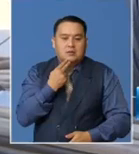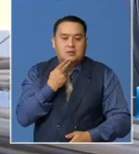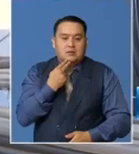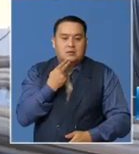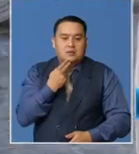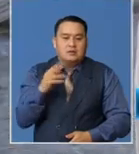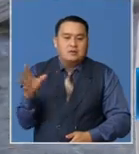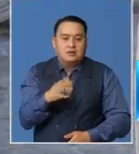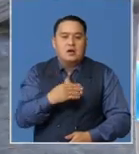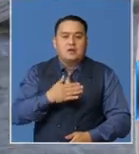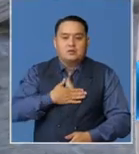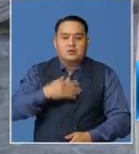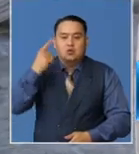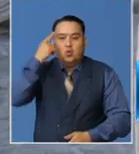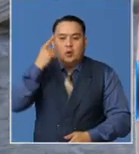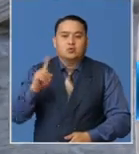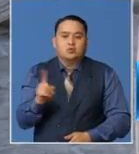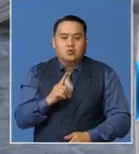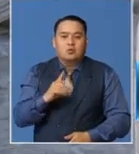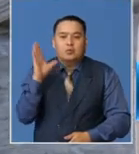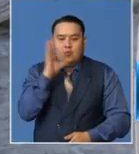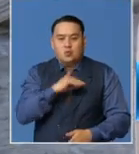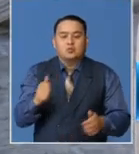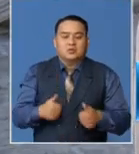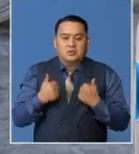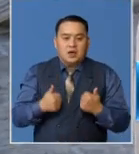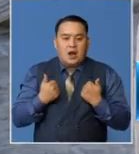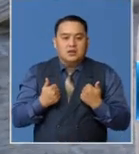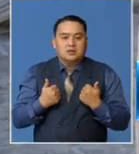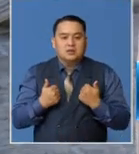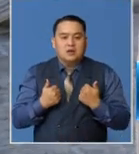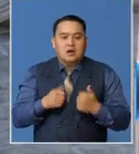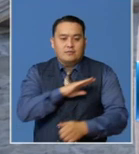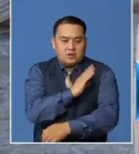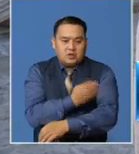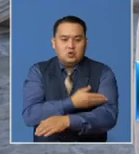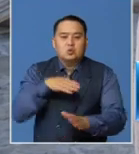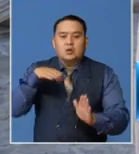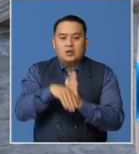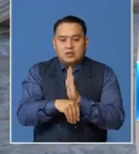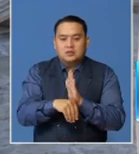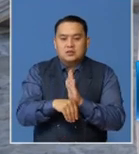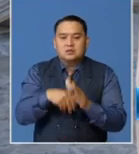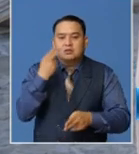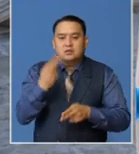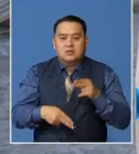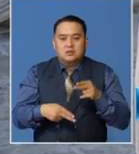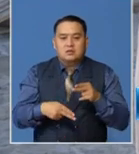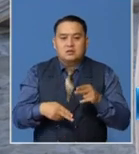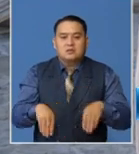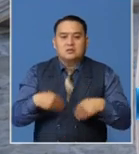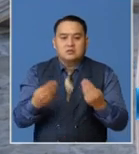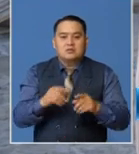я думаю что конечно уложим будем стараться прилагать все усилия чтобы закончить и сдать